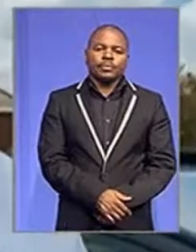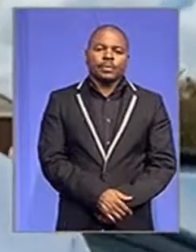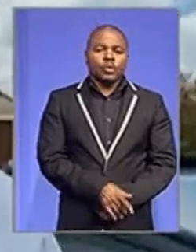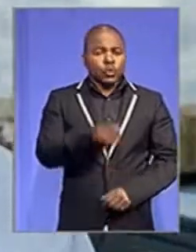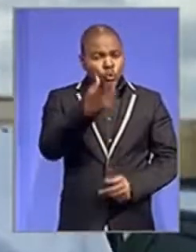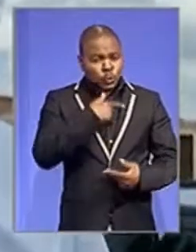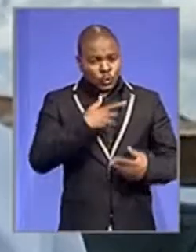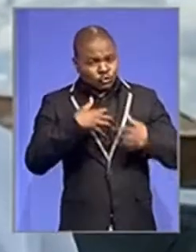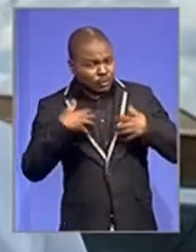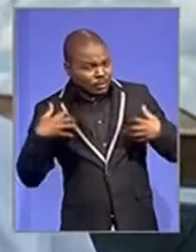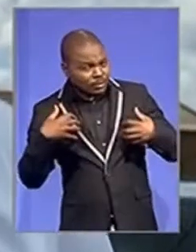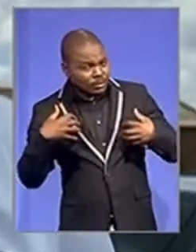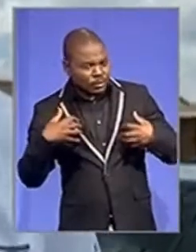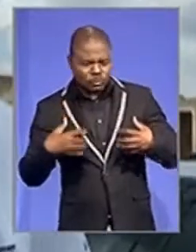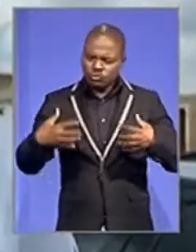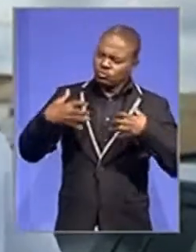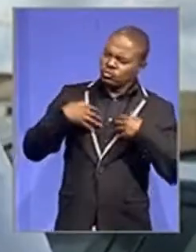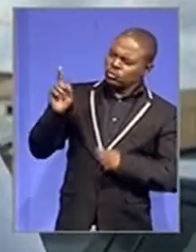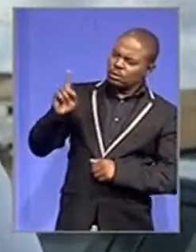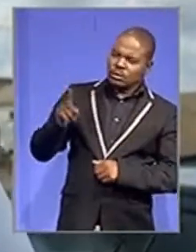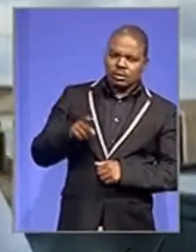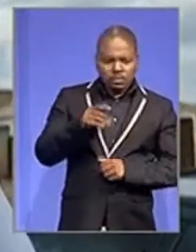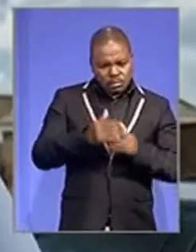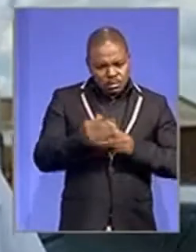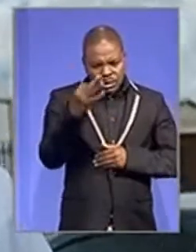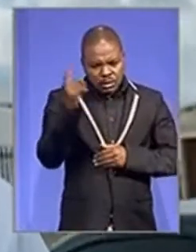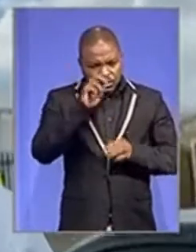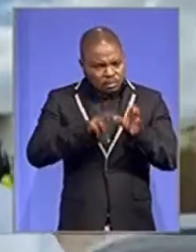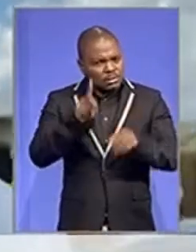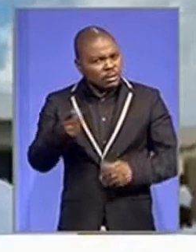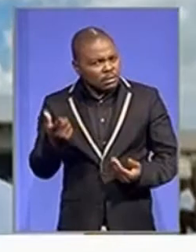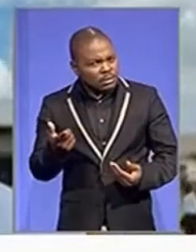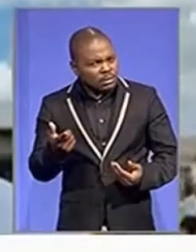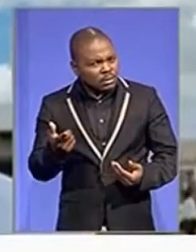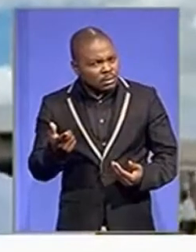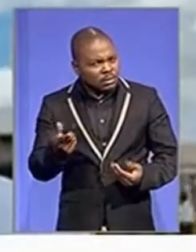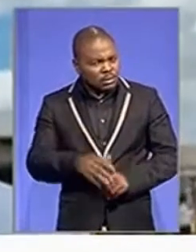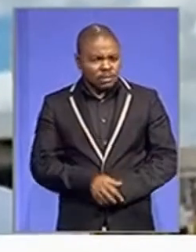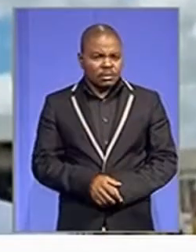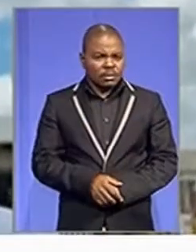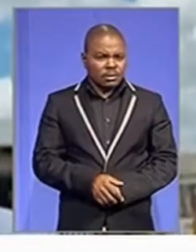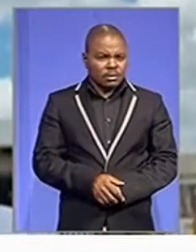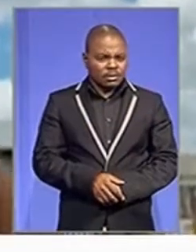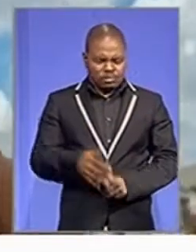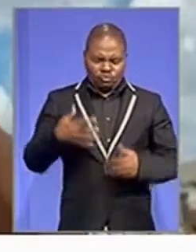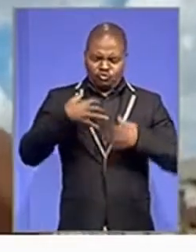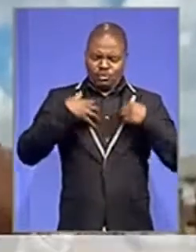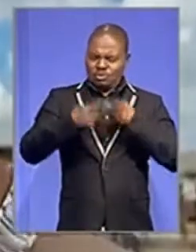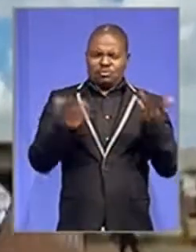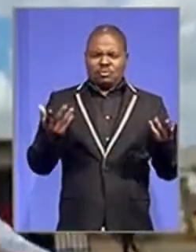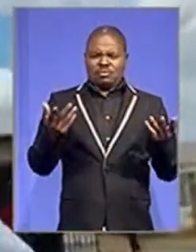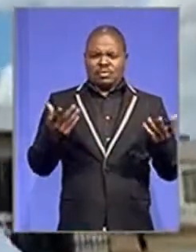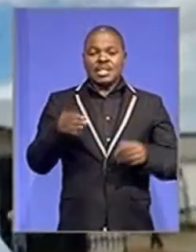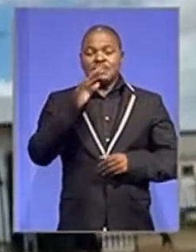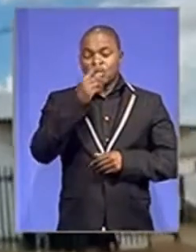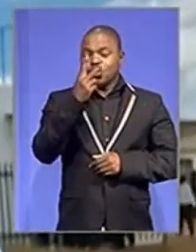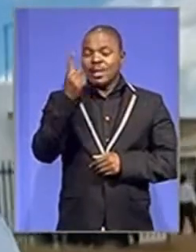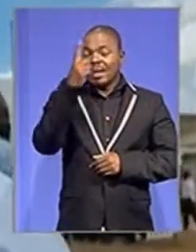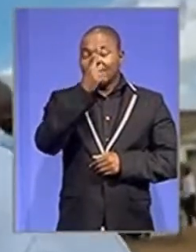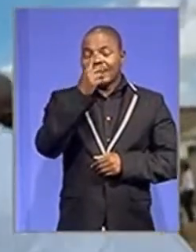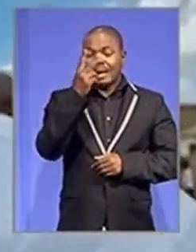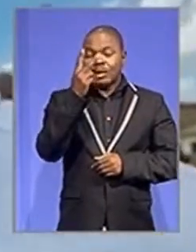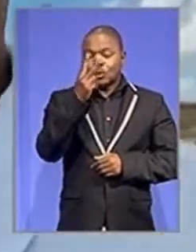Are you stressed? What stress? You have to step aside in 30 days. What is stress about? You are only left with 28